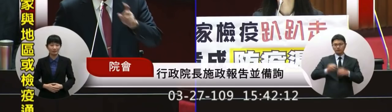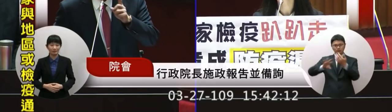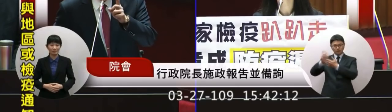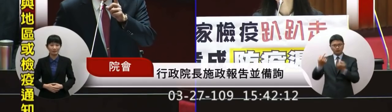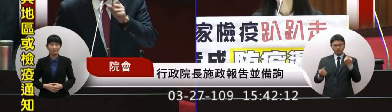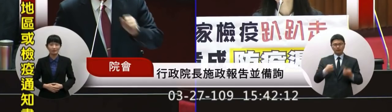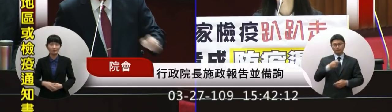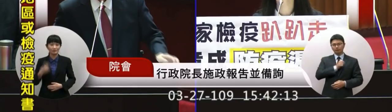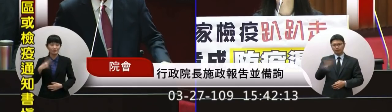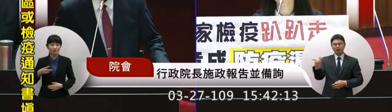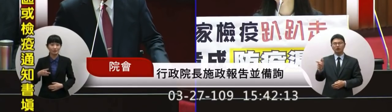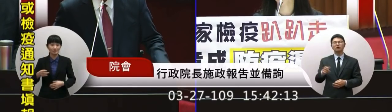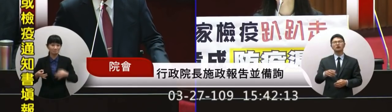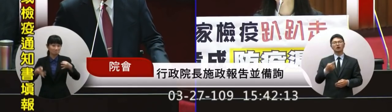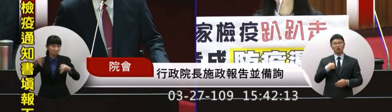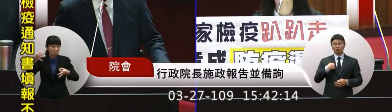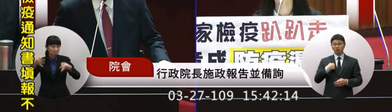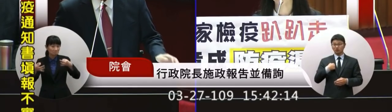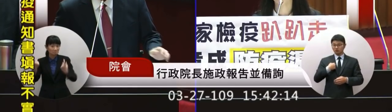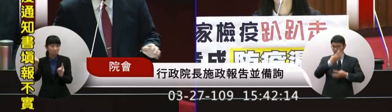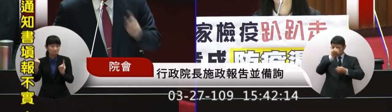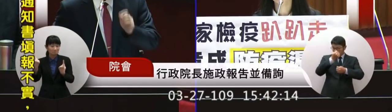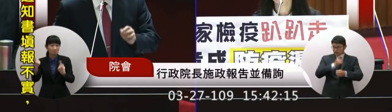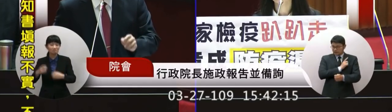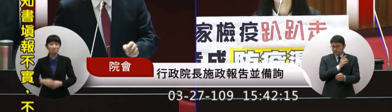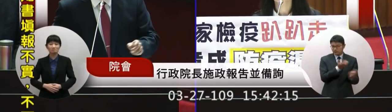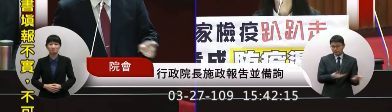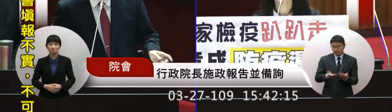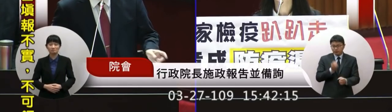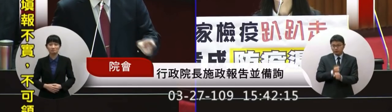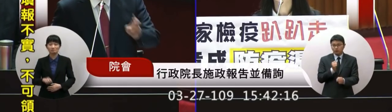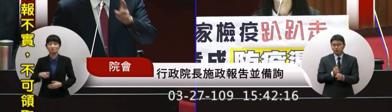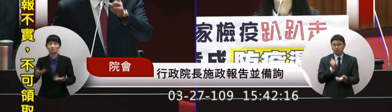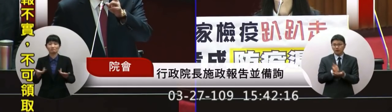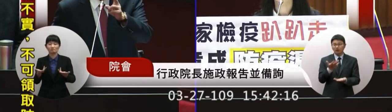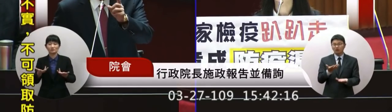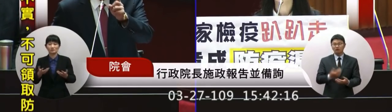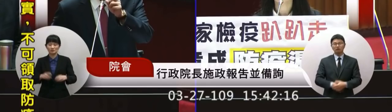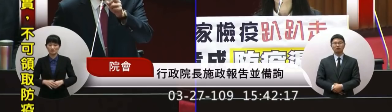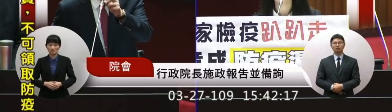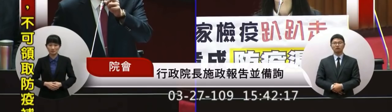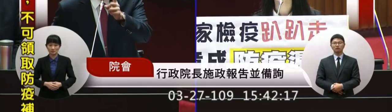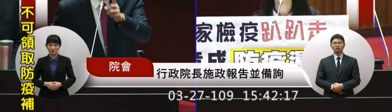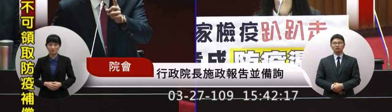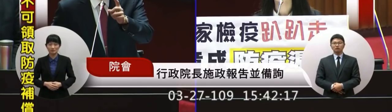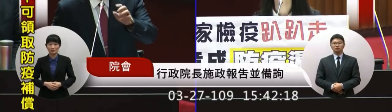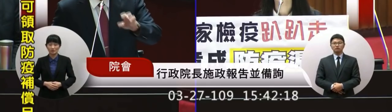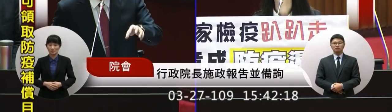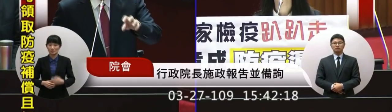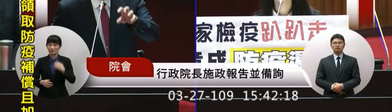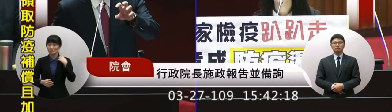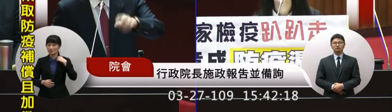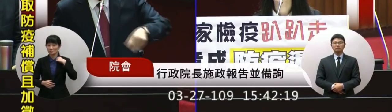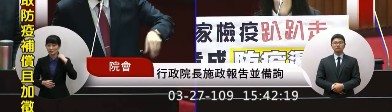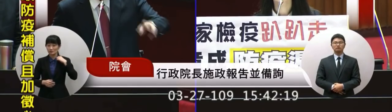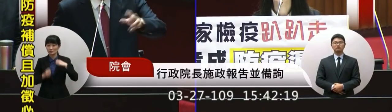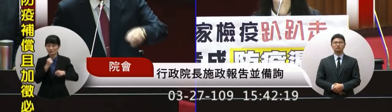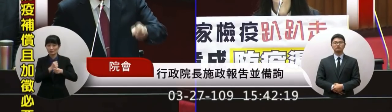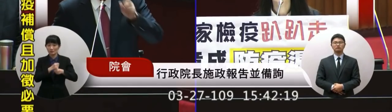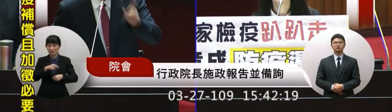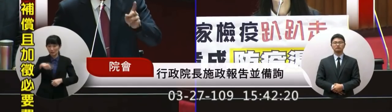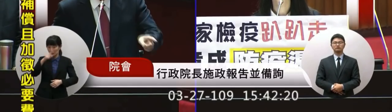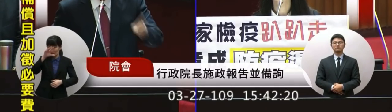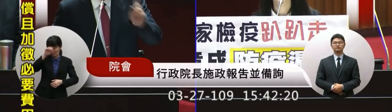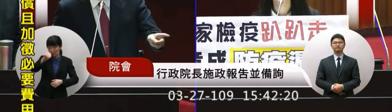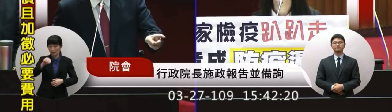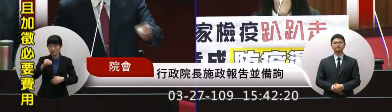规格， 而且价格 最快什么时候可以生产出来？ 有这个部分呢，一百万件。的这一个国内